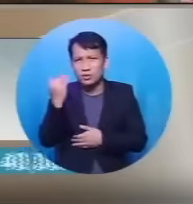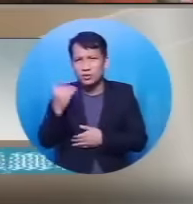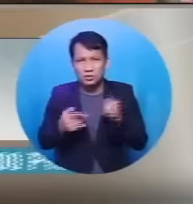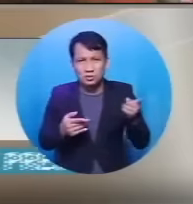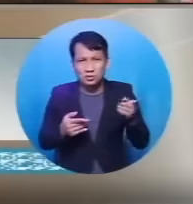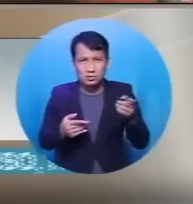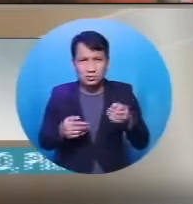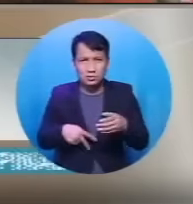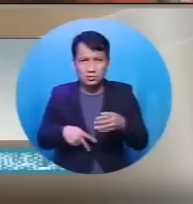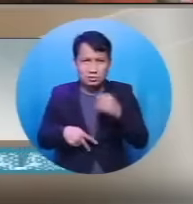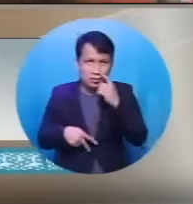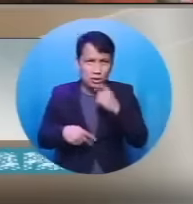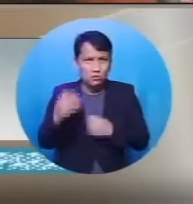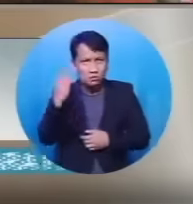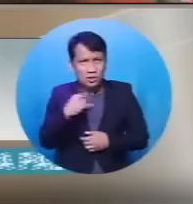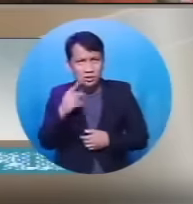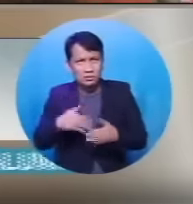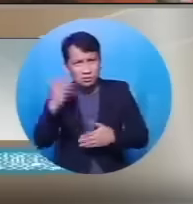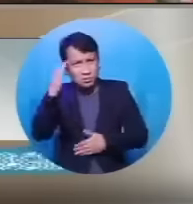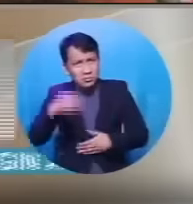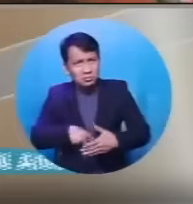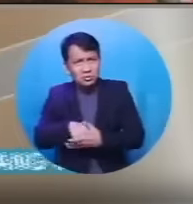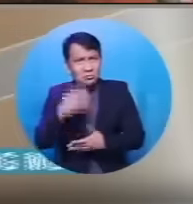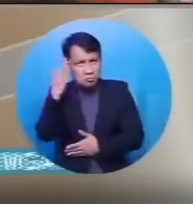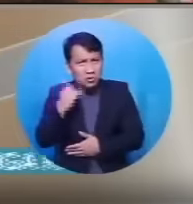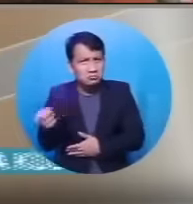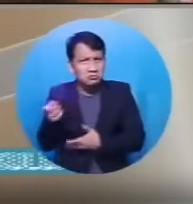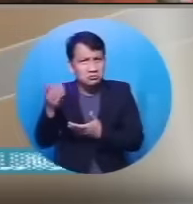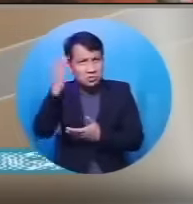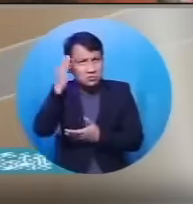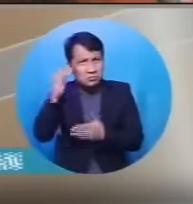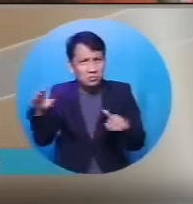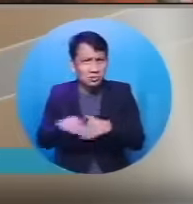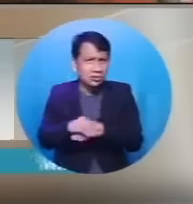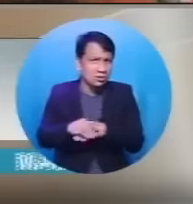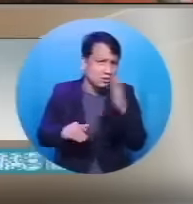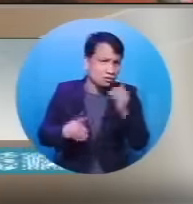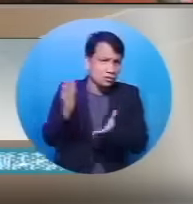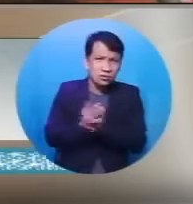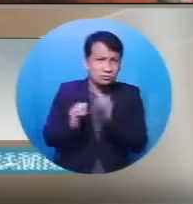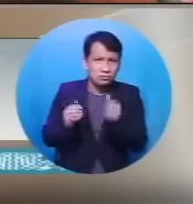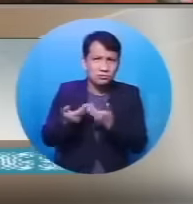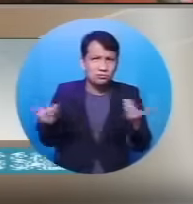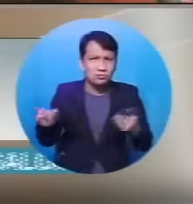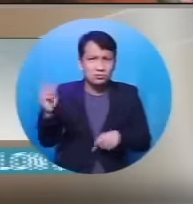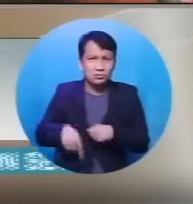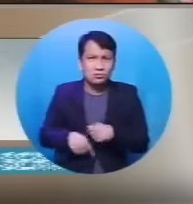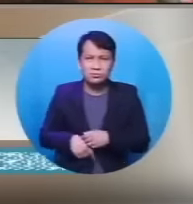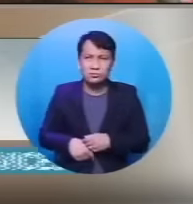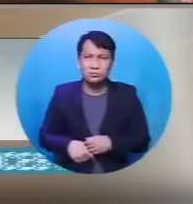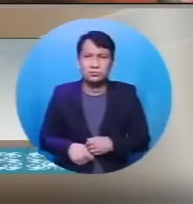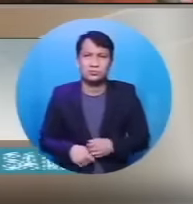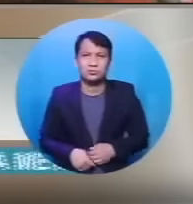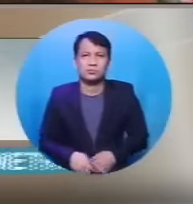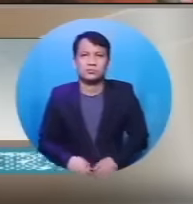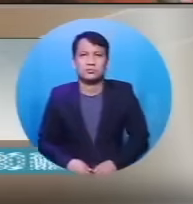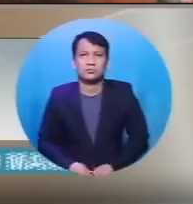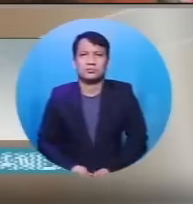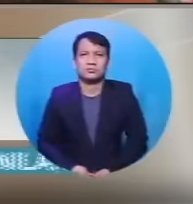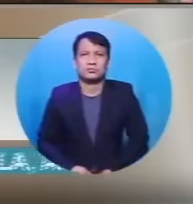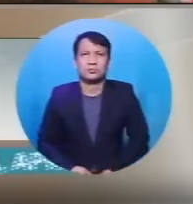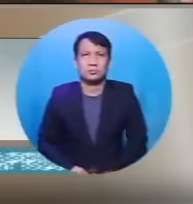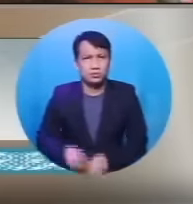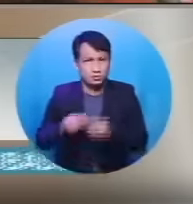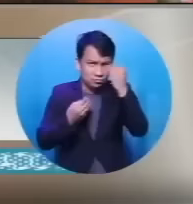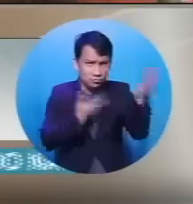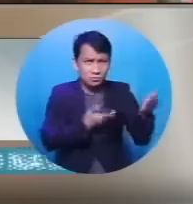po nung malaman niyo po nung malaman niyo po na buntis bakit bigla kayong umatras sir Wala man siyang pinakita n saabi na buntis sir okay eh